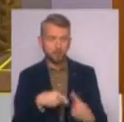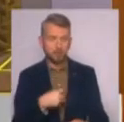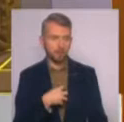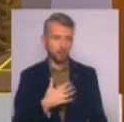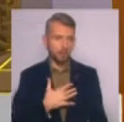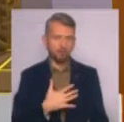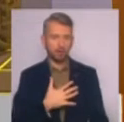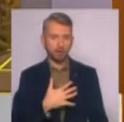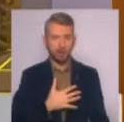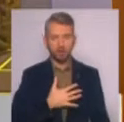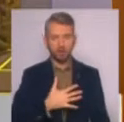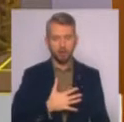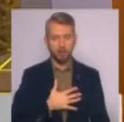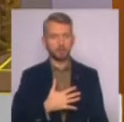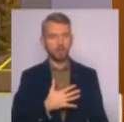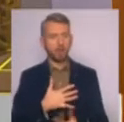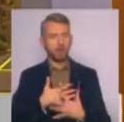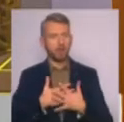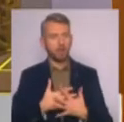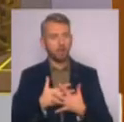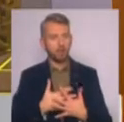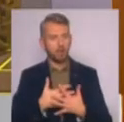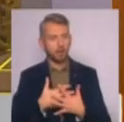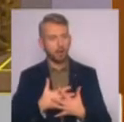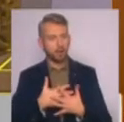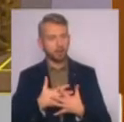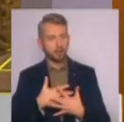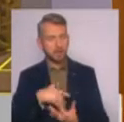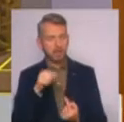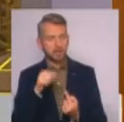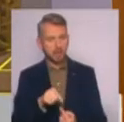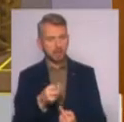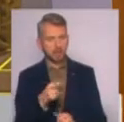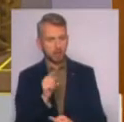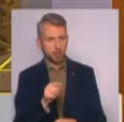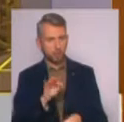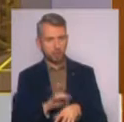кашляє. Задишка має такий характерний для цього захворювання